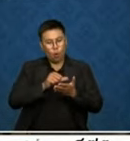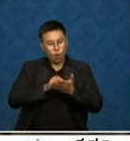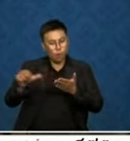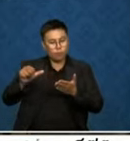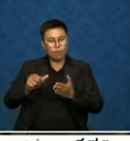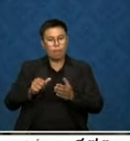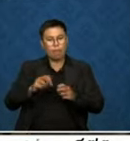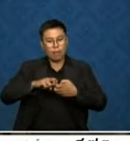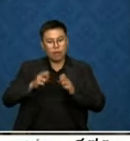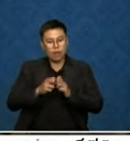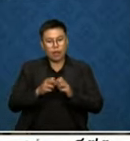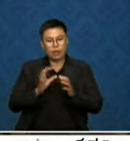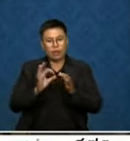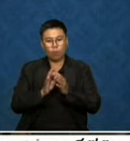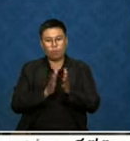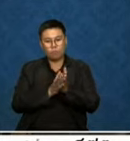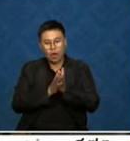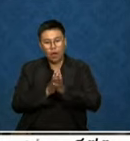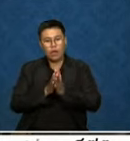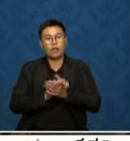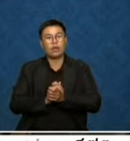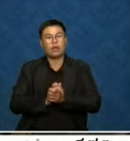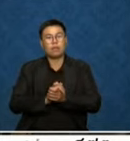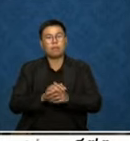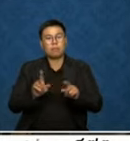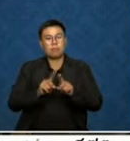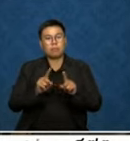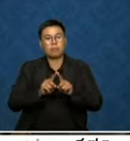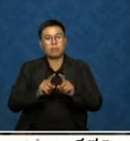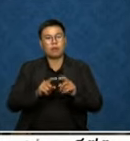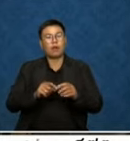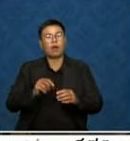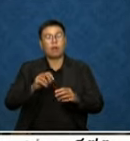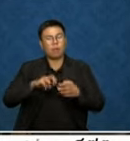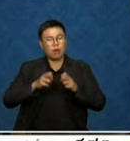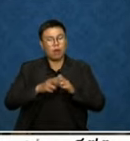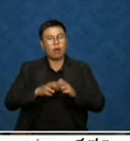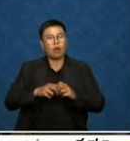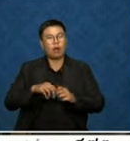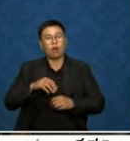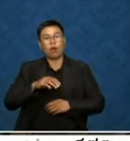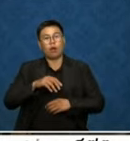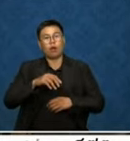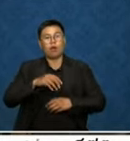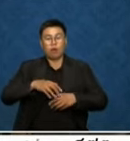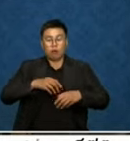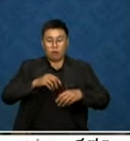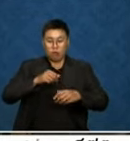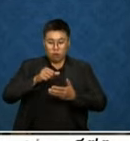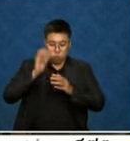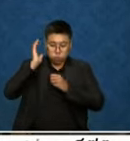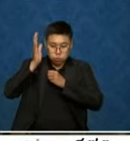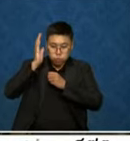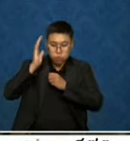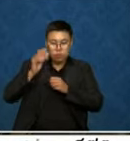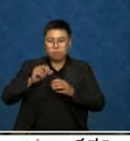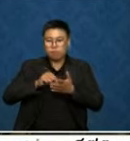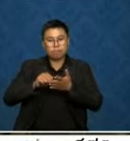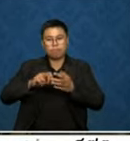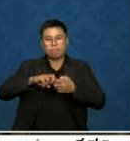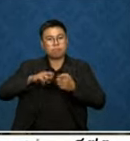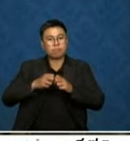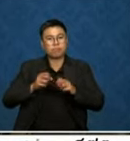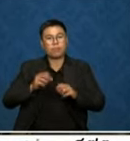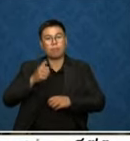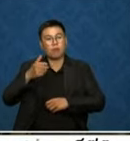ครับไม่เช่นนั้นก็จะเป็นเหมือนกับไดอะแกรมที่ผมเขียนไปเหมือนเดิมนะครับเราพูดไปเท่าไหร่ก็ไม่สามารถแก้ปัญหาได้ถ้าวงจรอุ